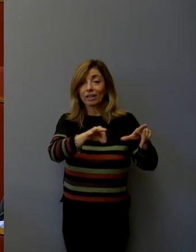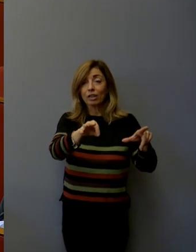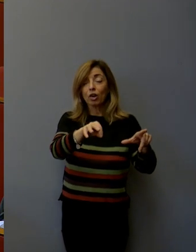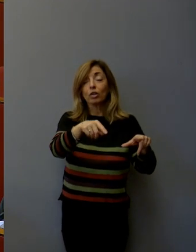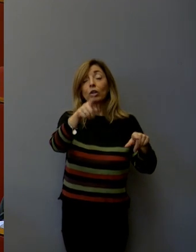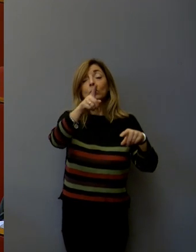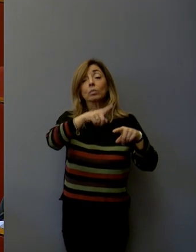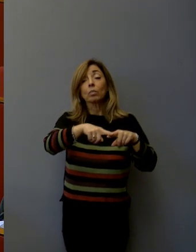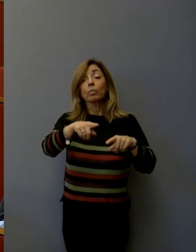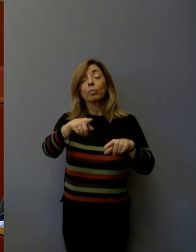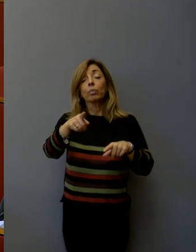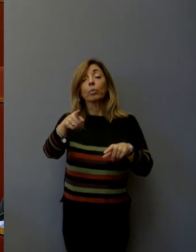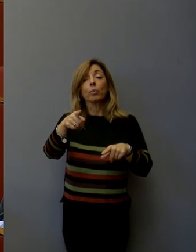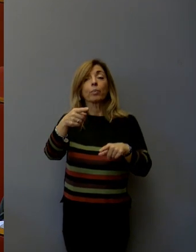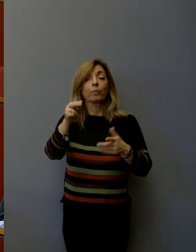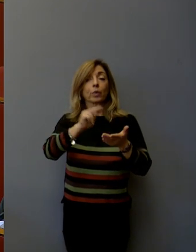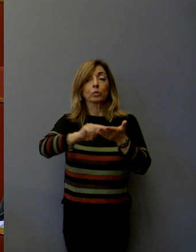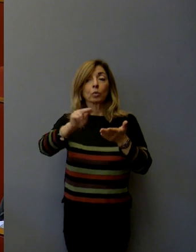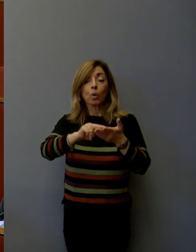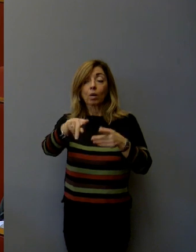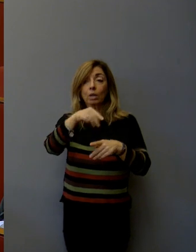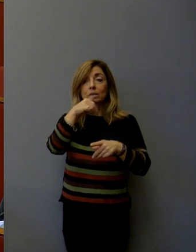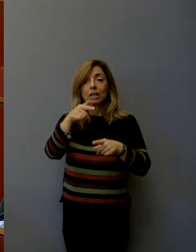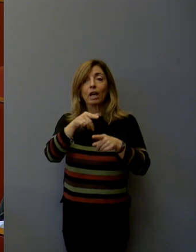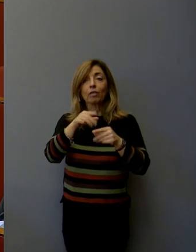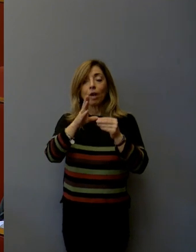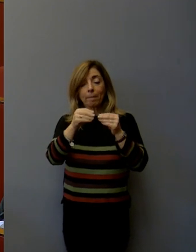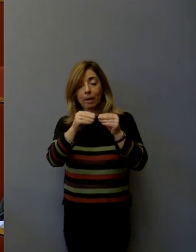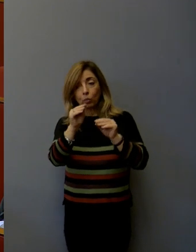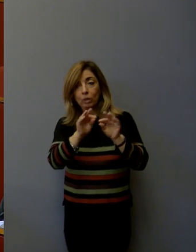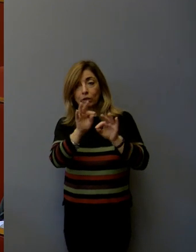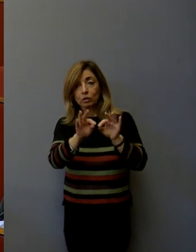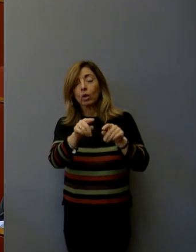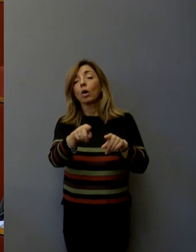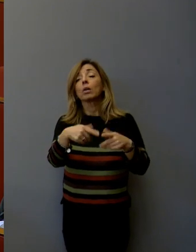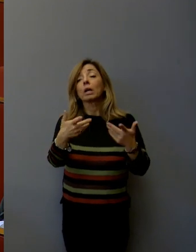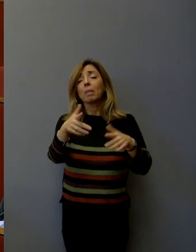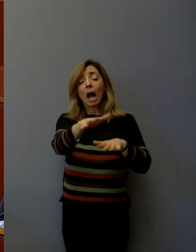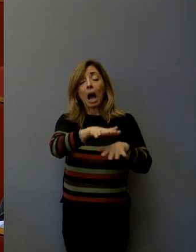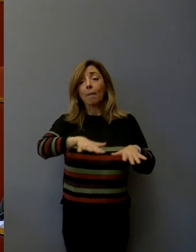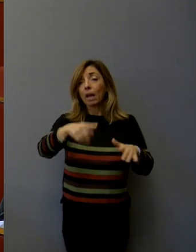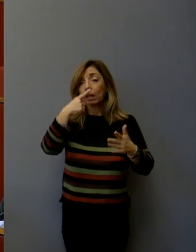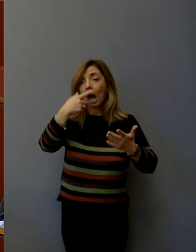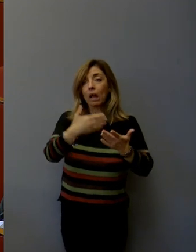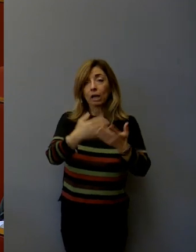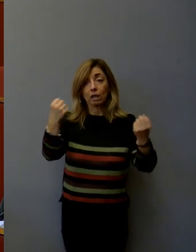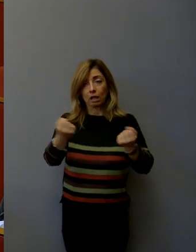manutenzione anche spesso in ambienti che non sarebbero stati pensati per l'attività scolastica